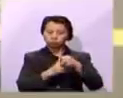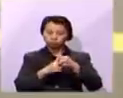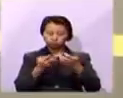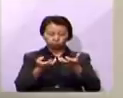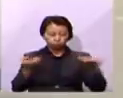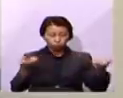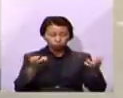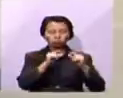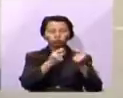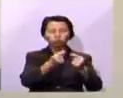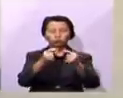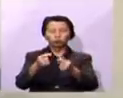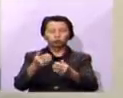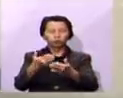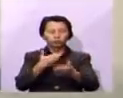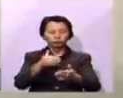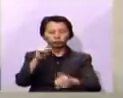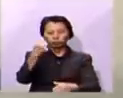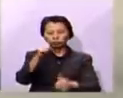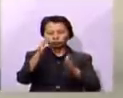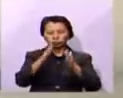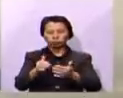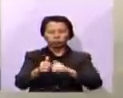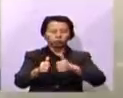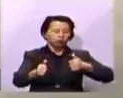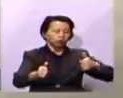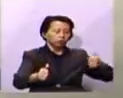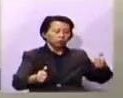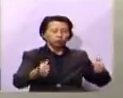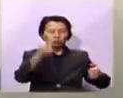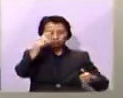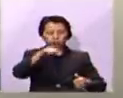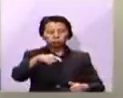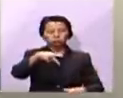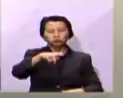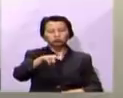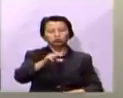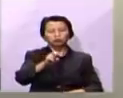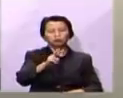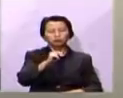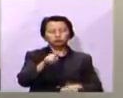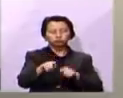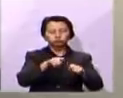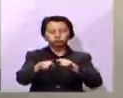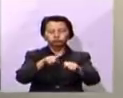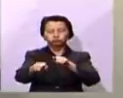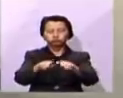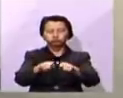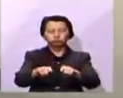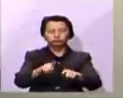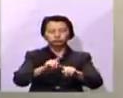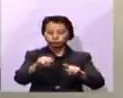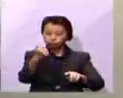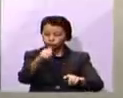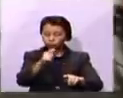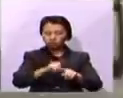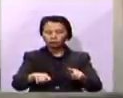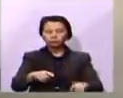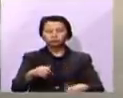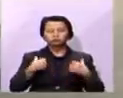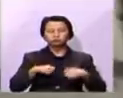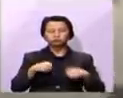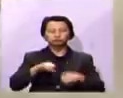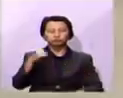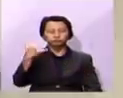beberapa kumpulan sebelum 10 pelumba meninggalkan peloton untuk mendahului perlumbaan. Namun, pemenang jersi kuning